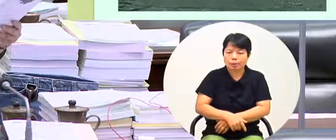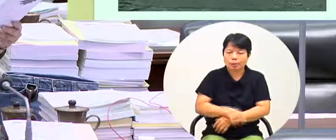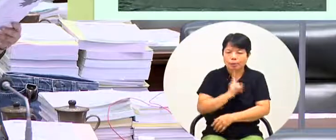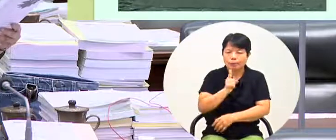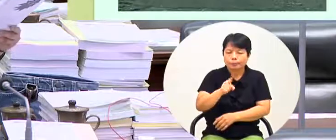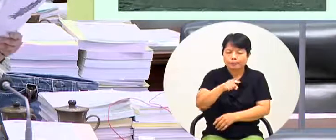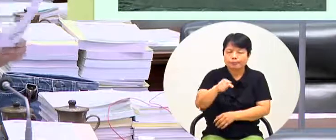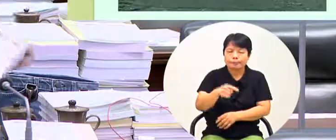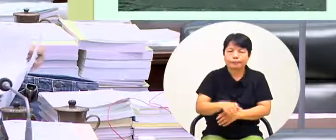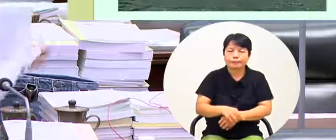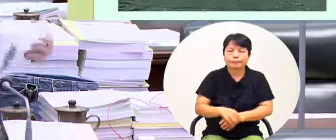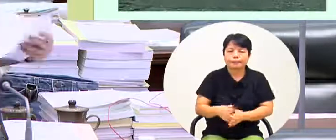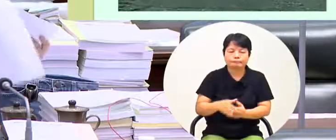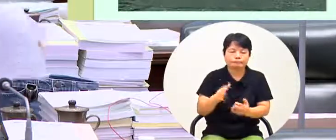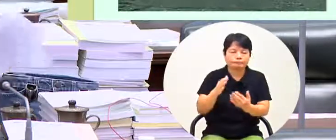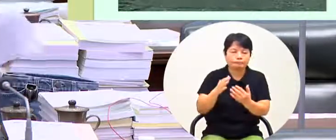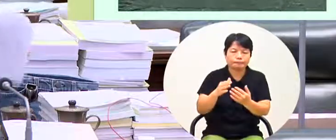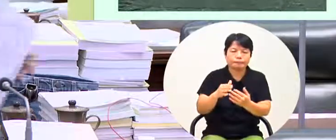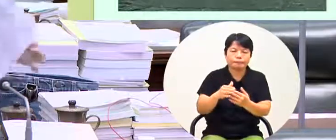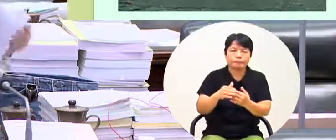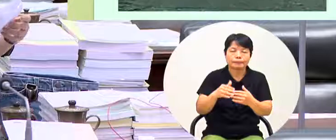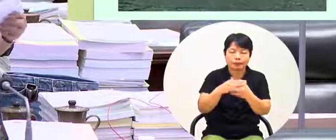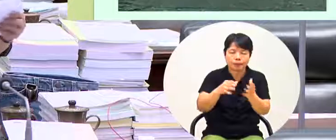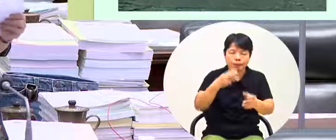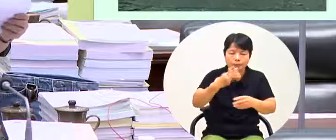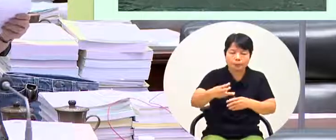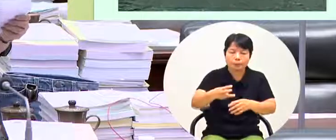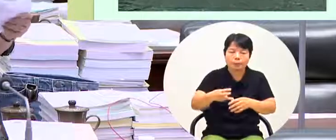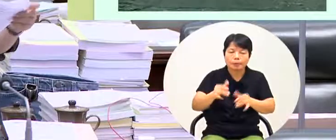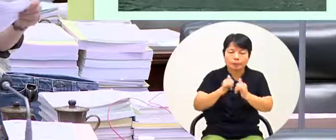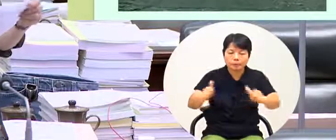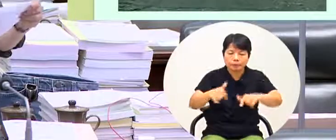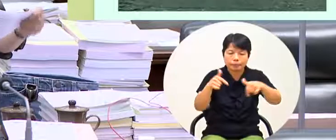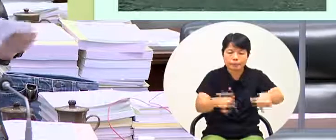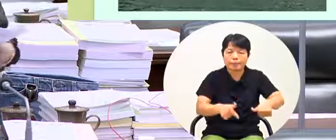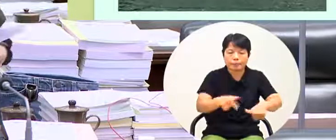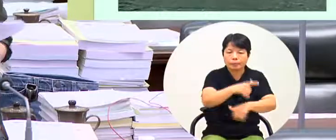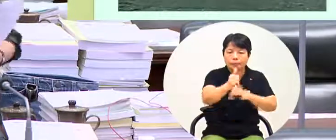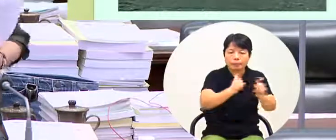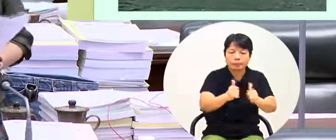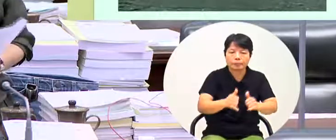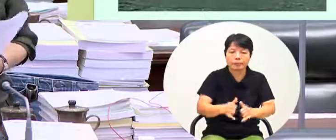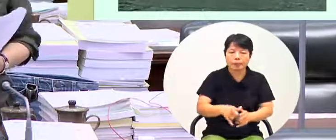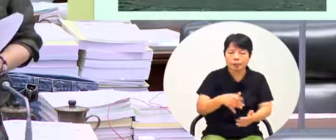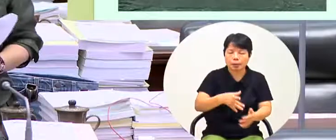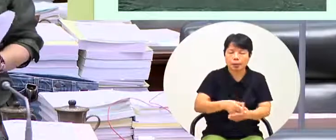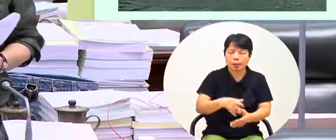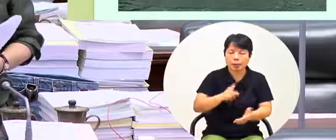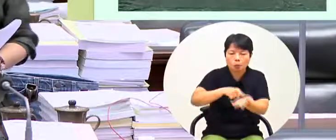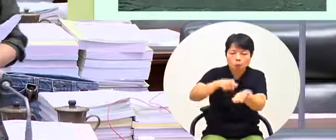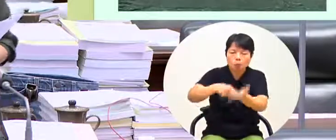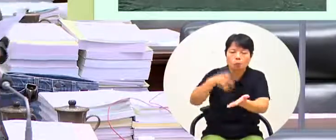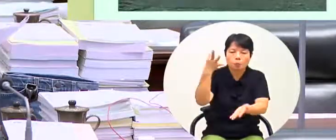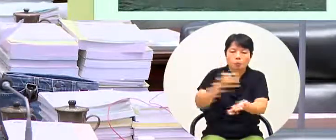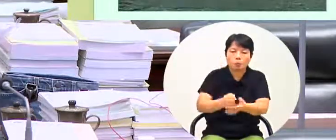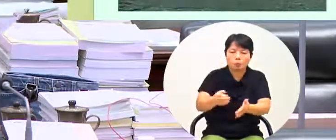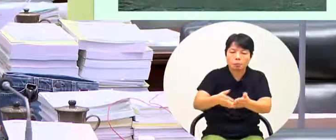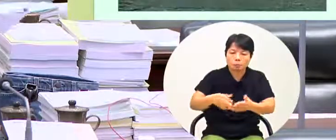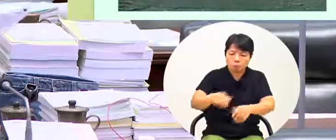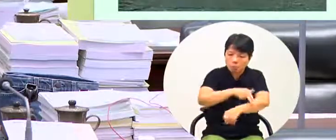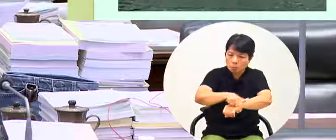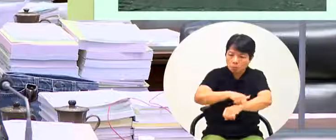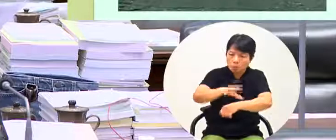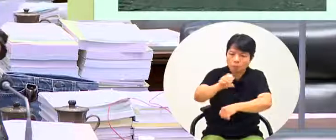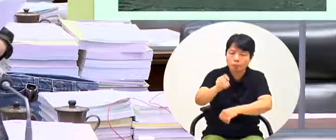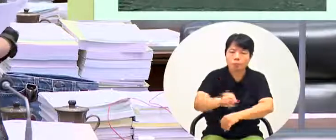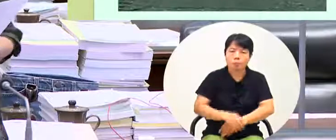我们现在三民西那边在反映太多次了，是不是有计划呢要去好好的把它做一个全面的整理，还